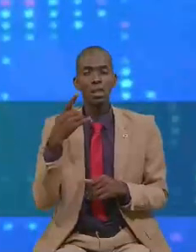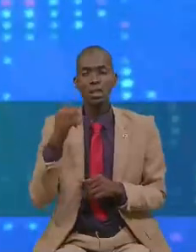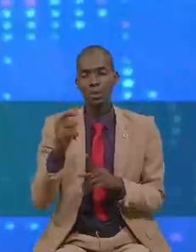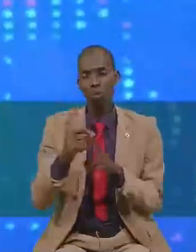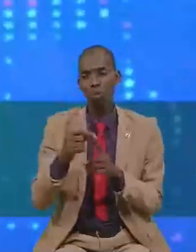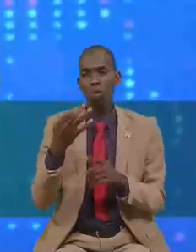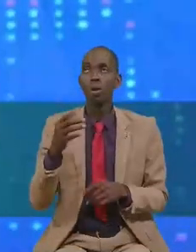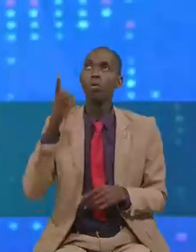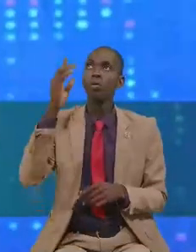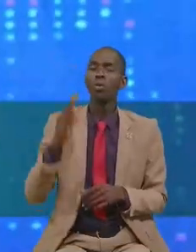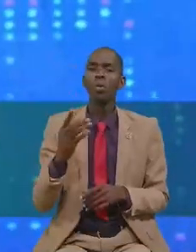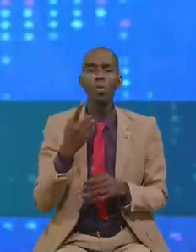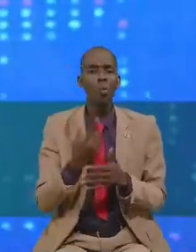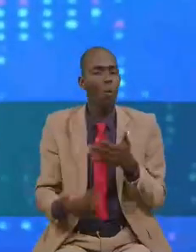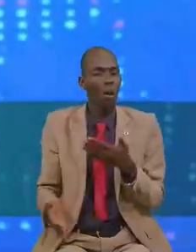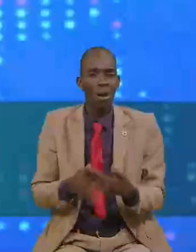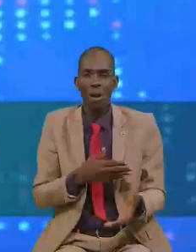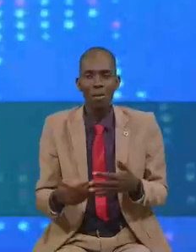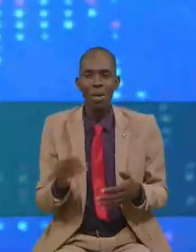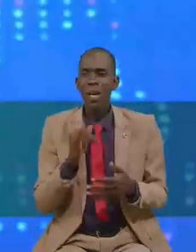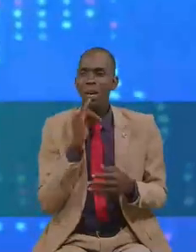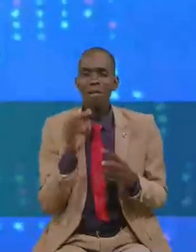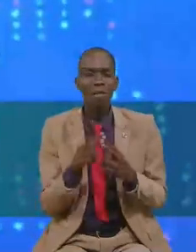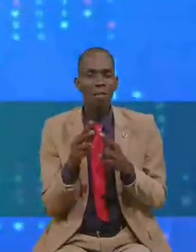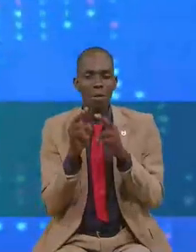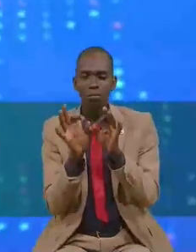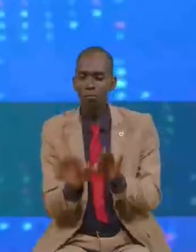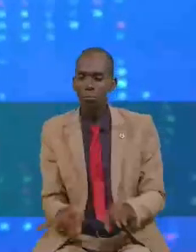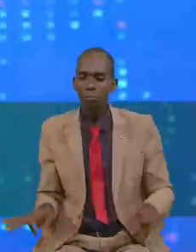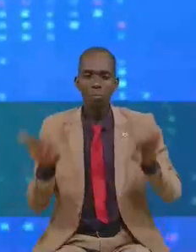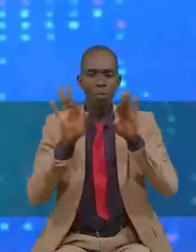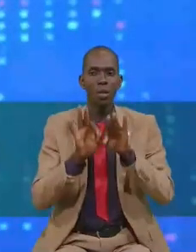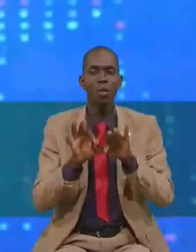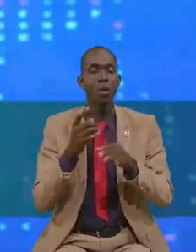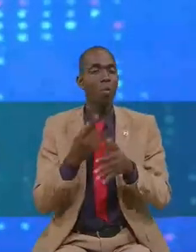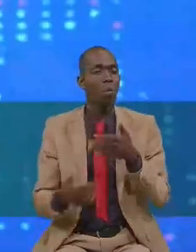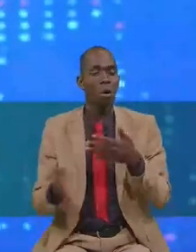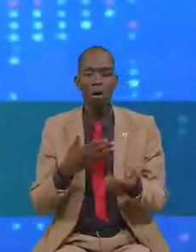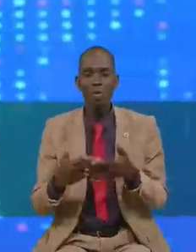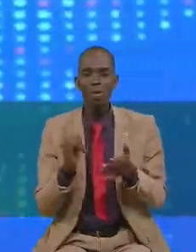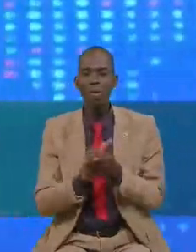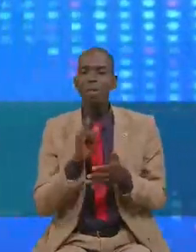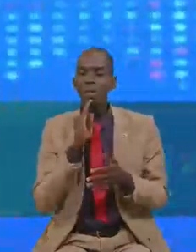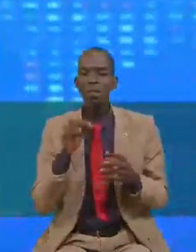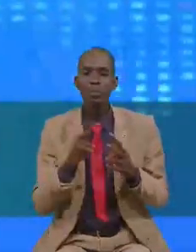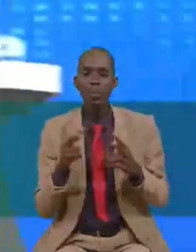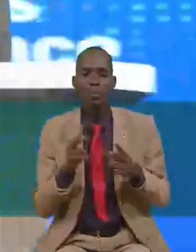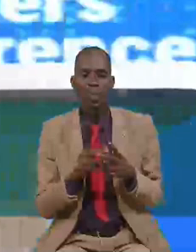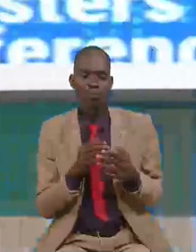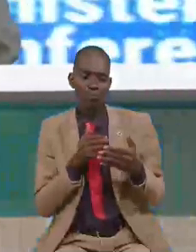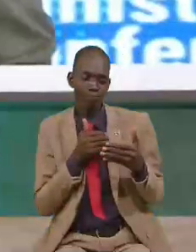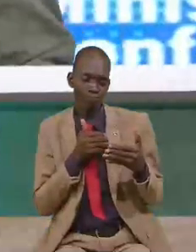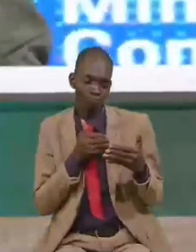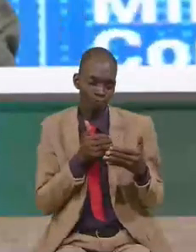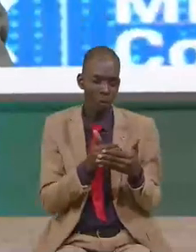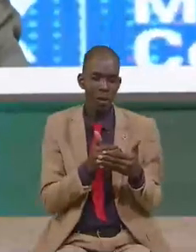est tellement important. Tout ce qui est proche de toi. Et auquel